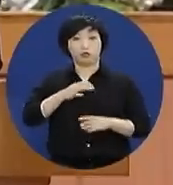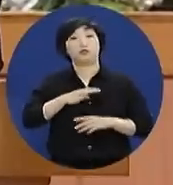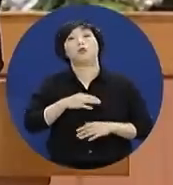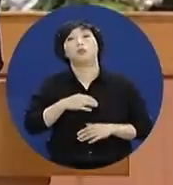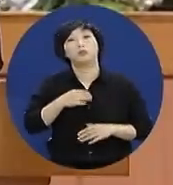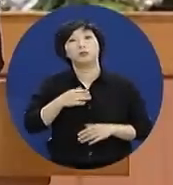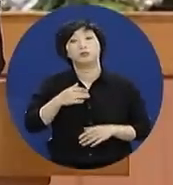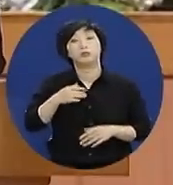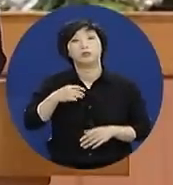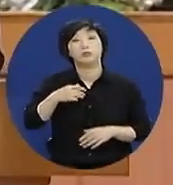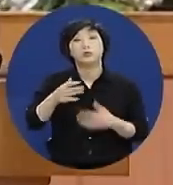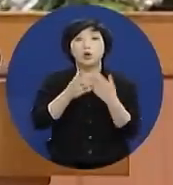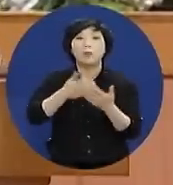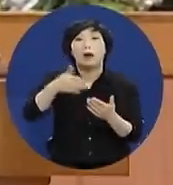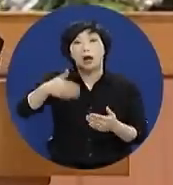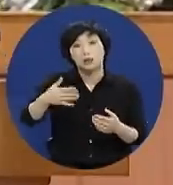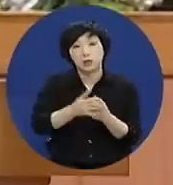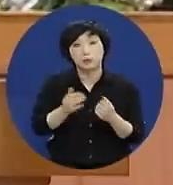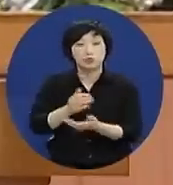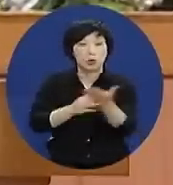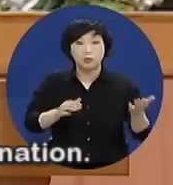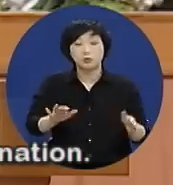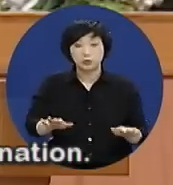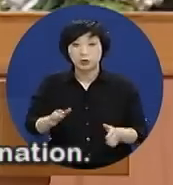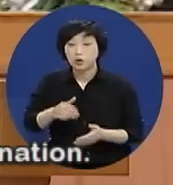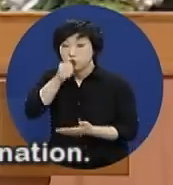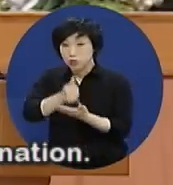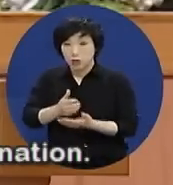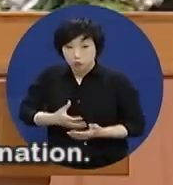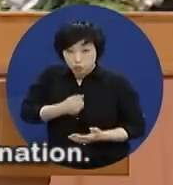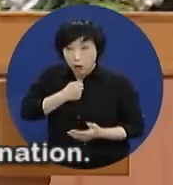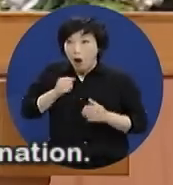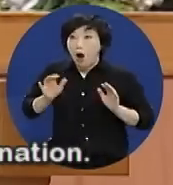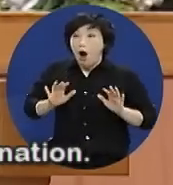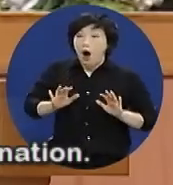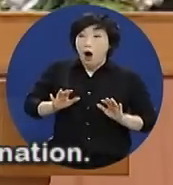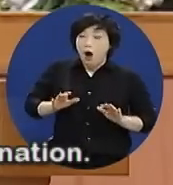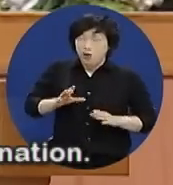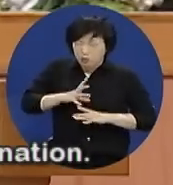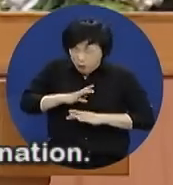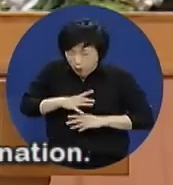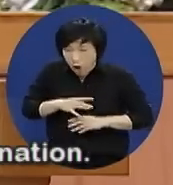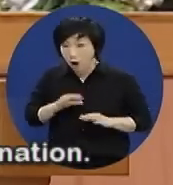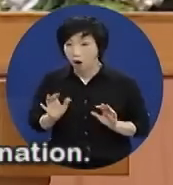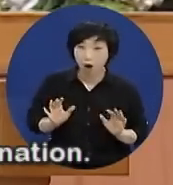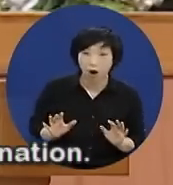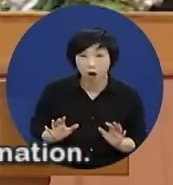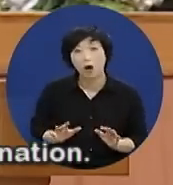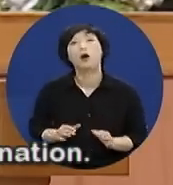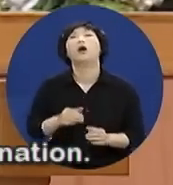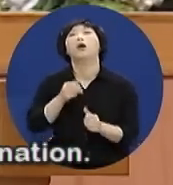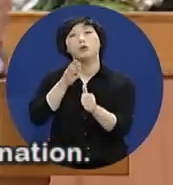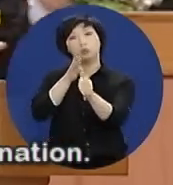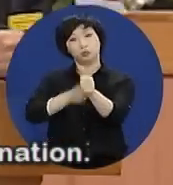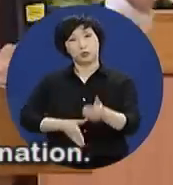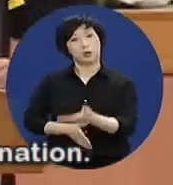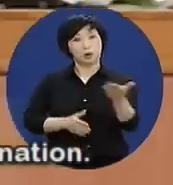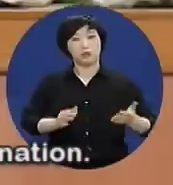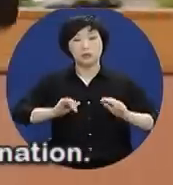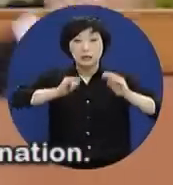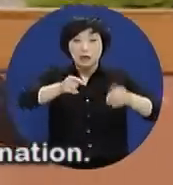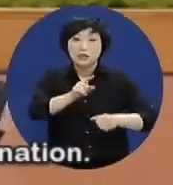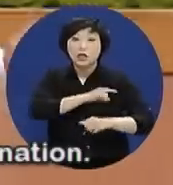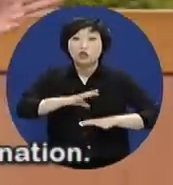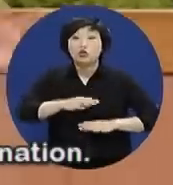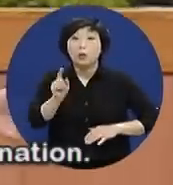よる衝撃恐ろしさを味わったことがないからです私たちは罪の結果に対して恐れをくべきですこの世で